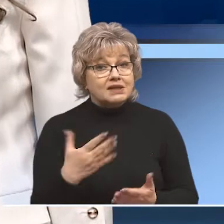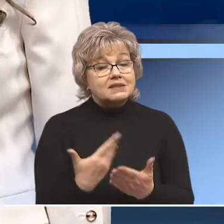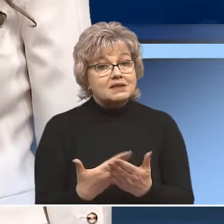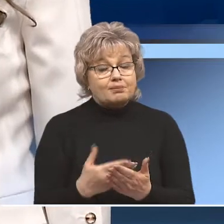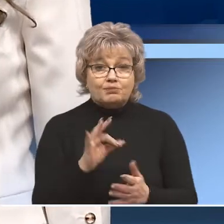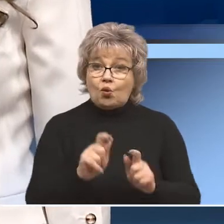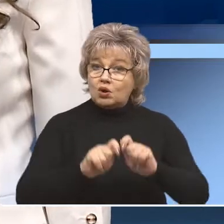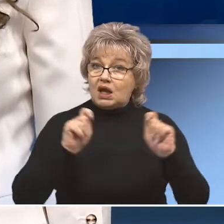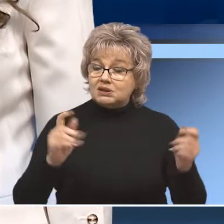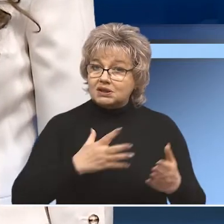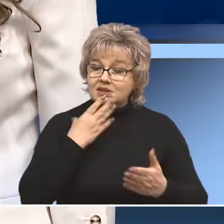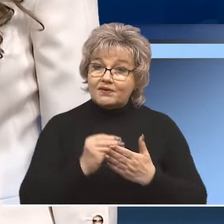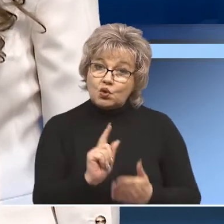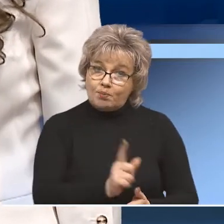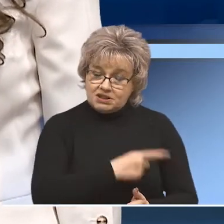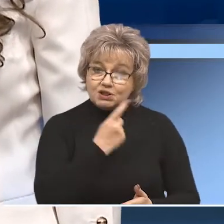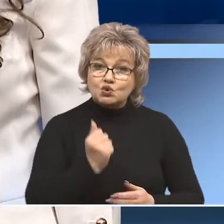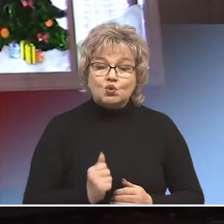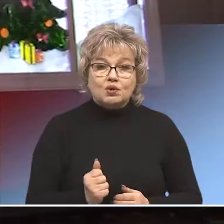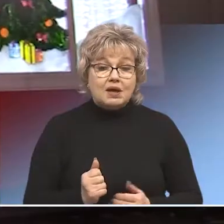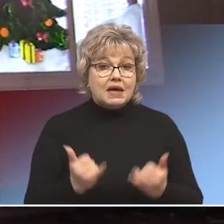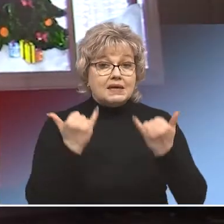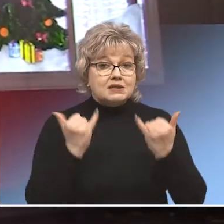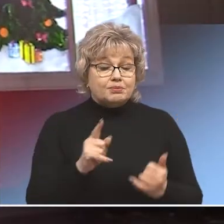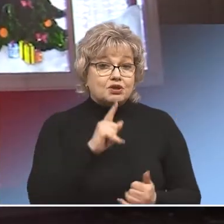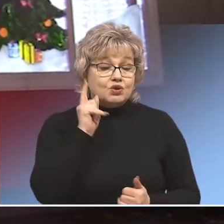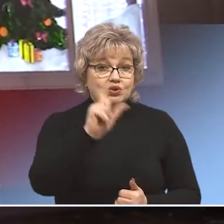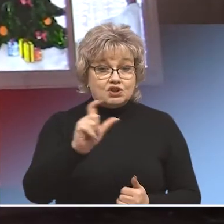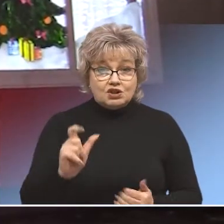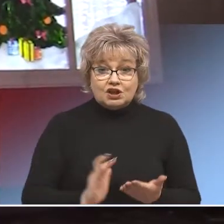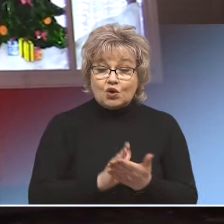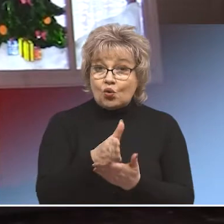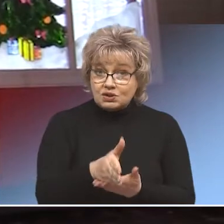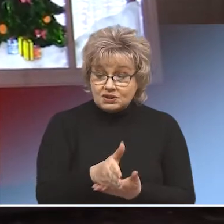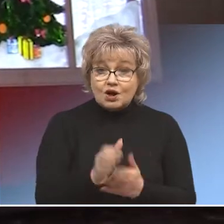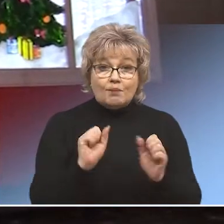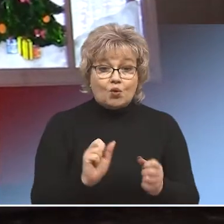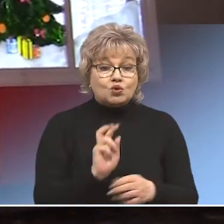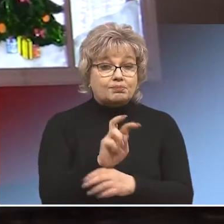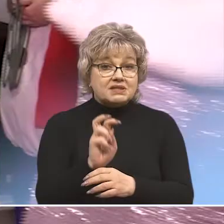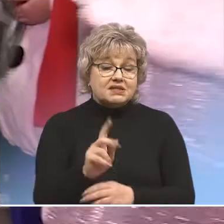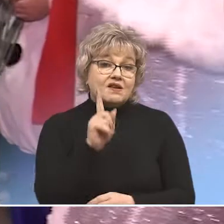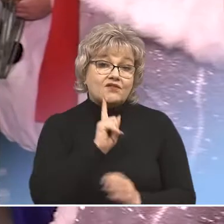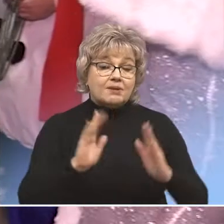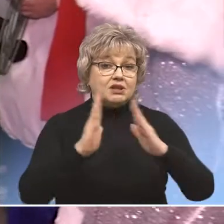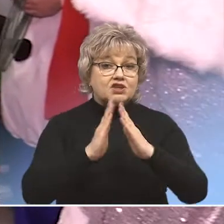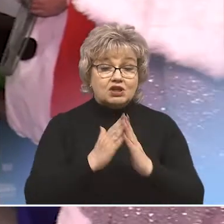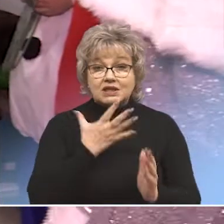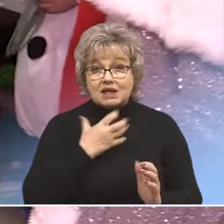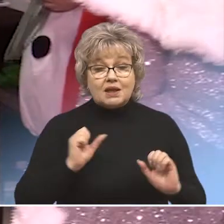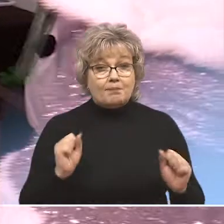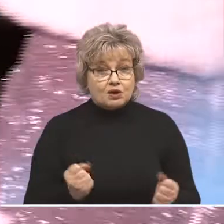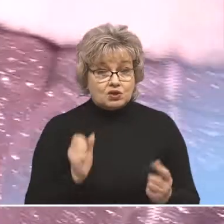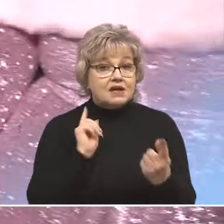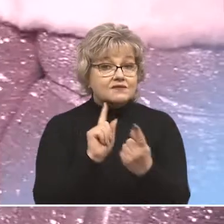Новошахтинске, например, он открыл свою мастерскую. Теперь юный житель и гость Новошахтинска может посетить временное жилище